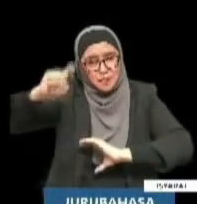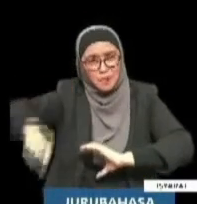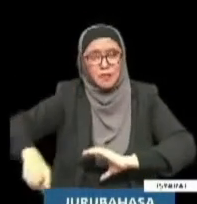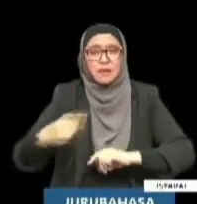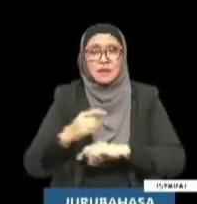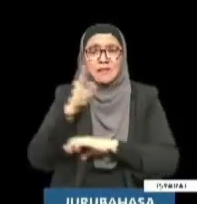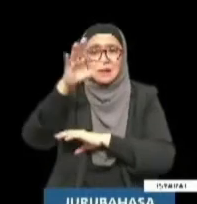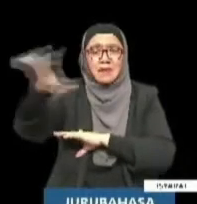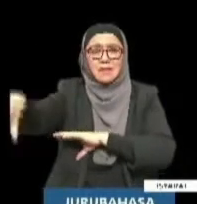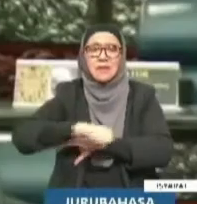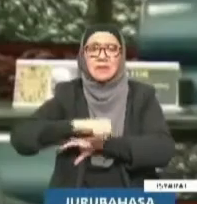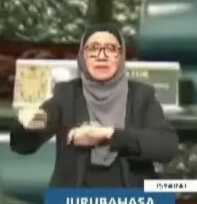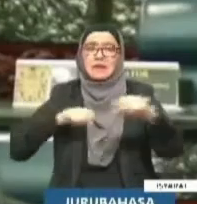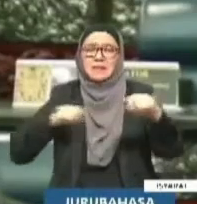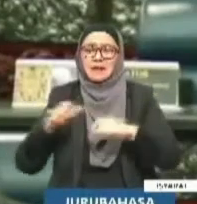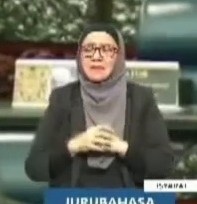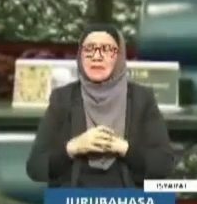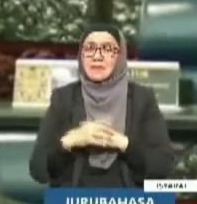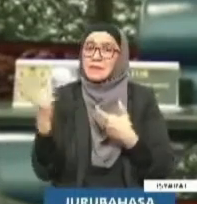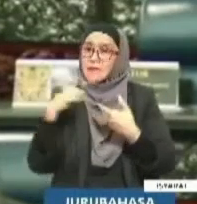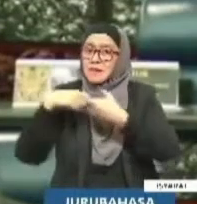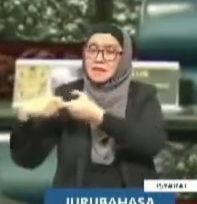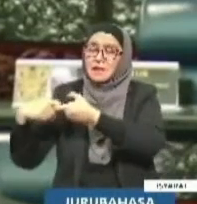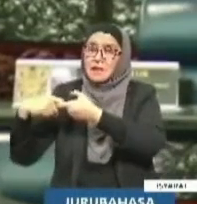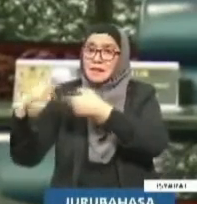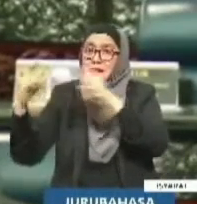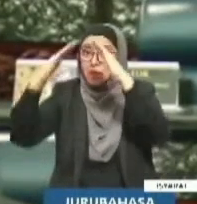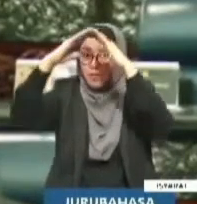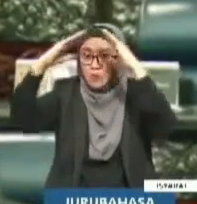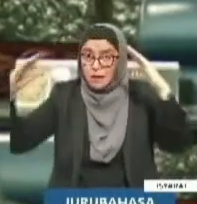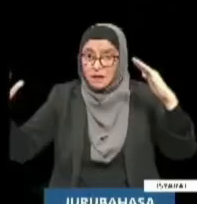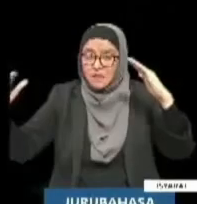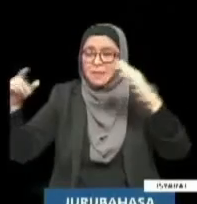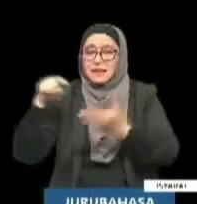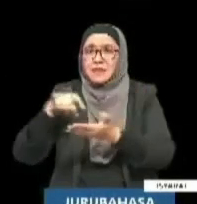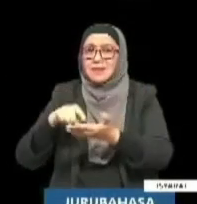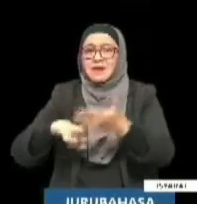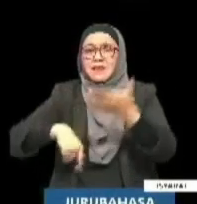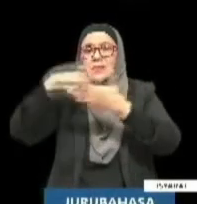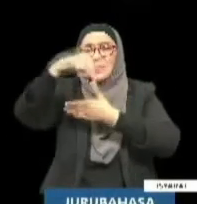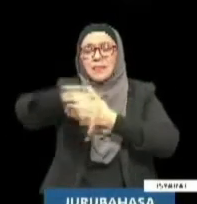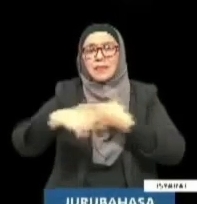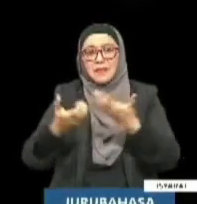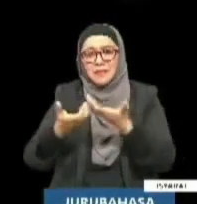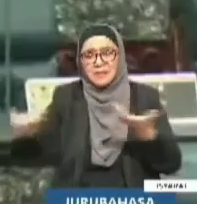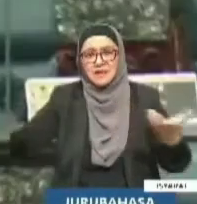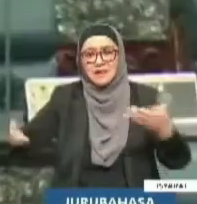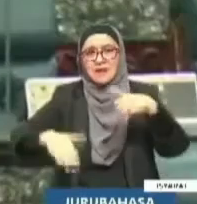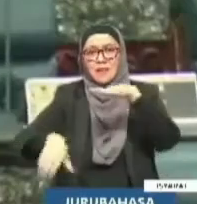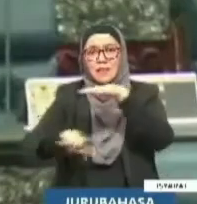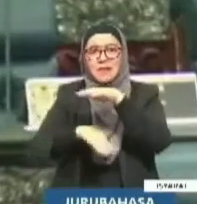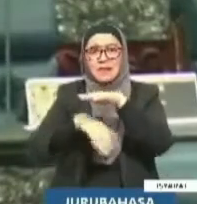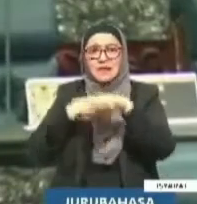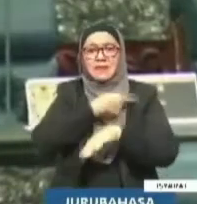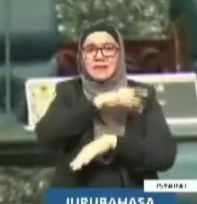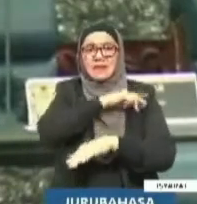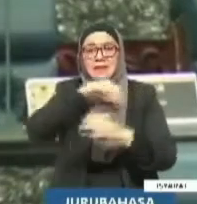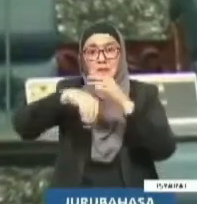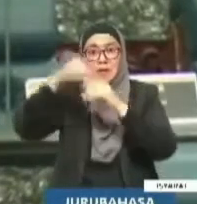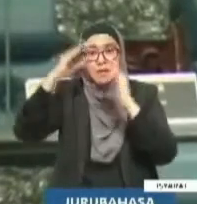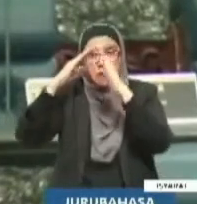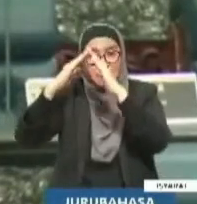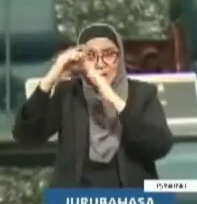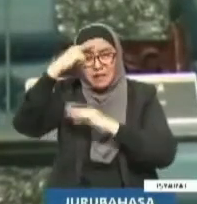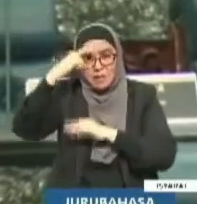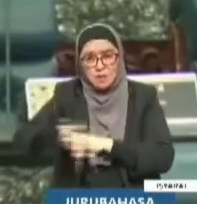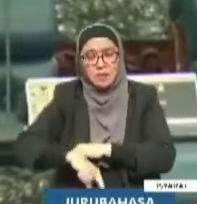dengan rumah, ini ada satu program yang bersinggungan di bawah Kementerian Pembangunan Luar Bandar untuk